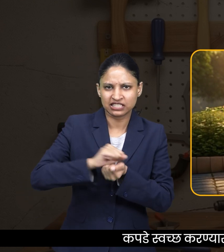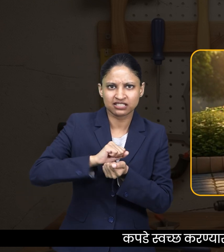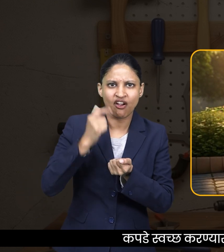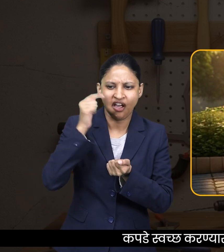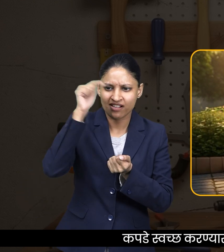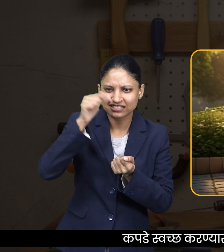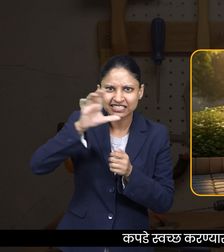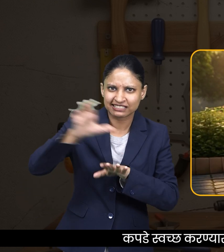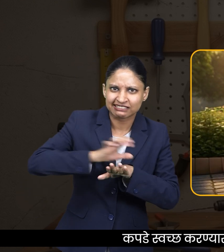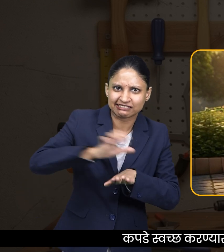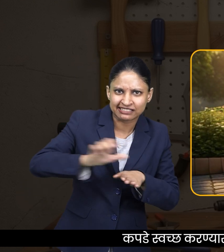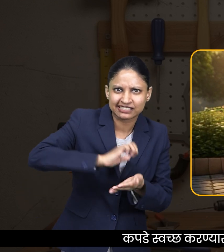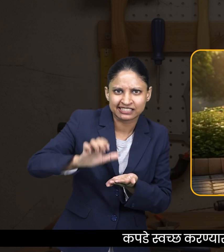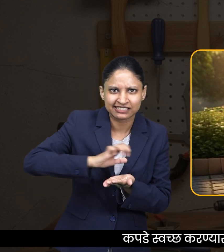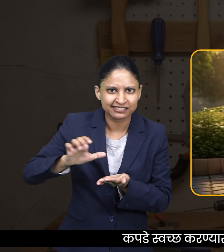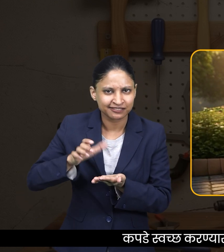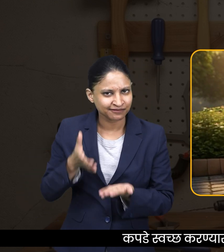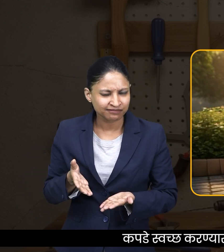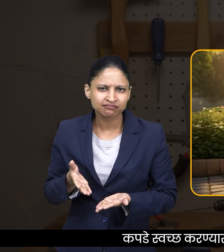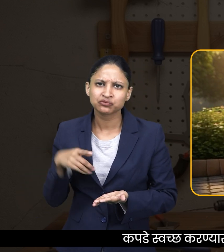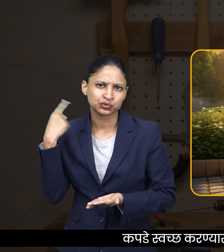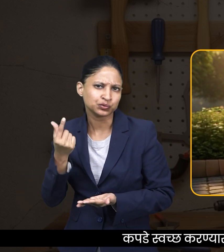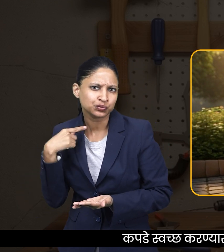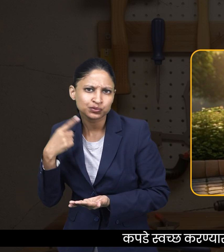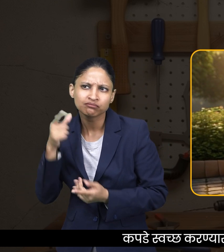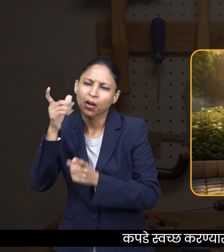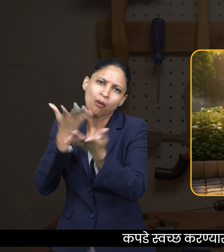कपडे स्वच्छ करण्यासाठी वॉशिंग ब्रश वापरला जातो.